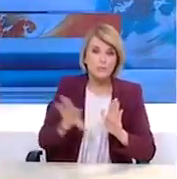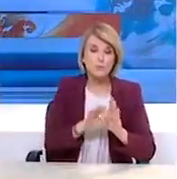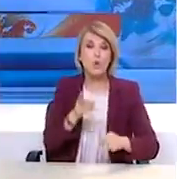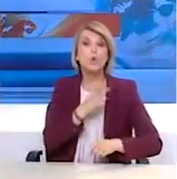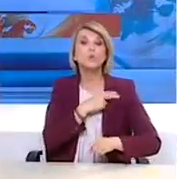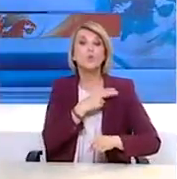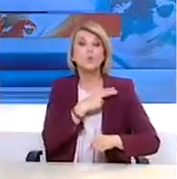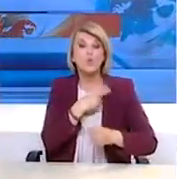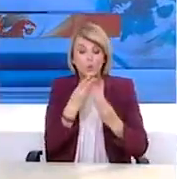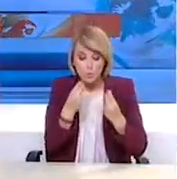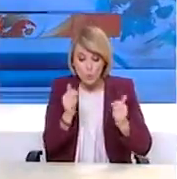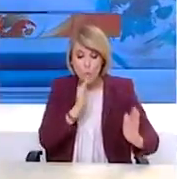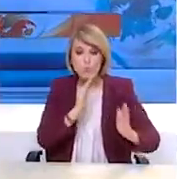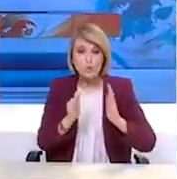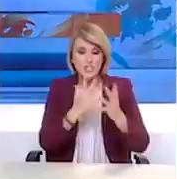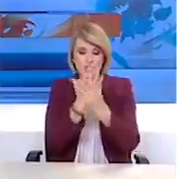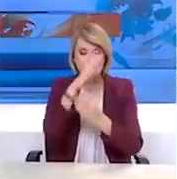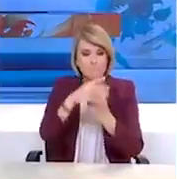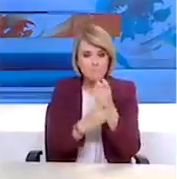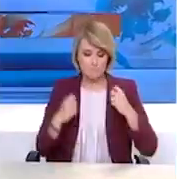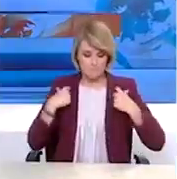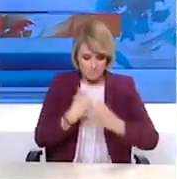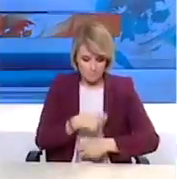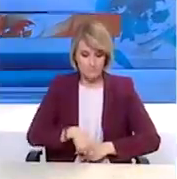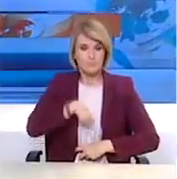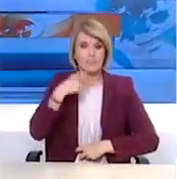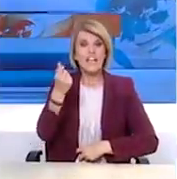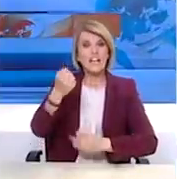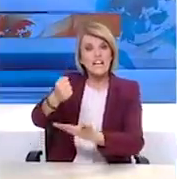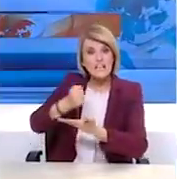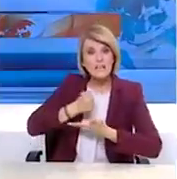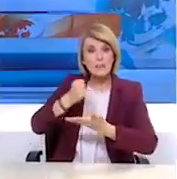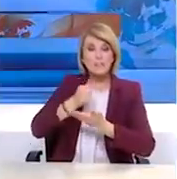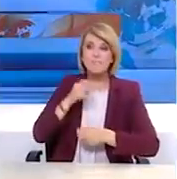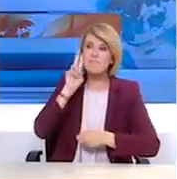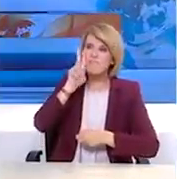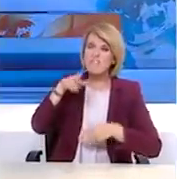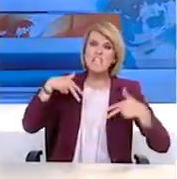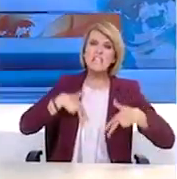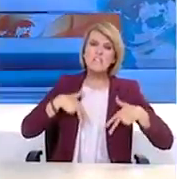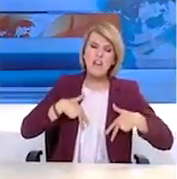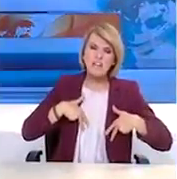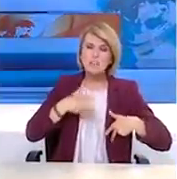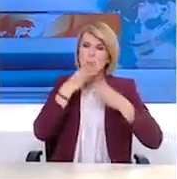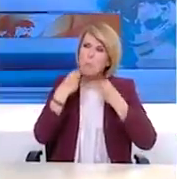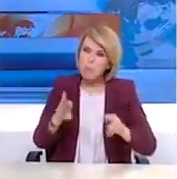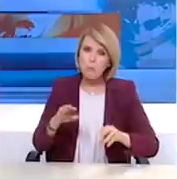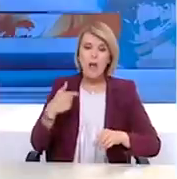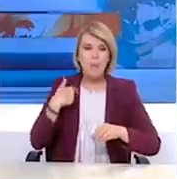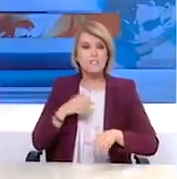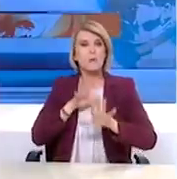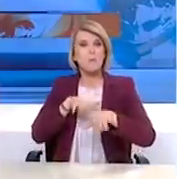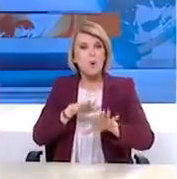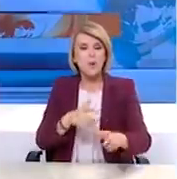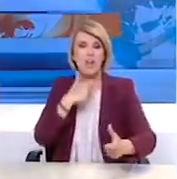μέσα προστασίας και αύξηση της χρηματοδότησης, καταγγέλλοντας την κυβέρνηση ότι τους φέρνει την αστυνομία στις συγκεντρώσεις τους, την ίδια